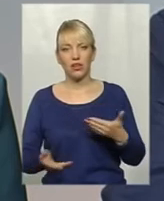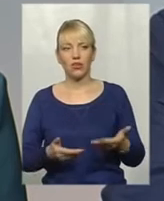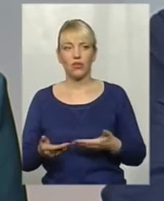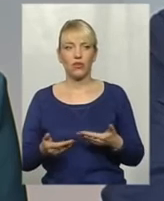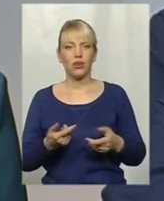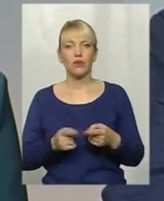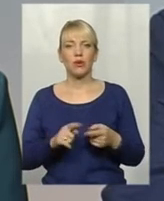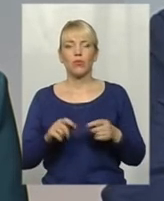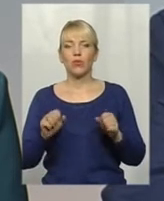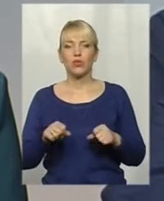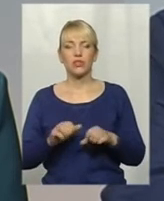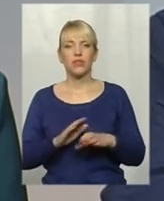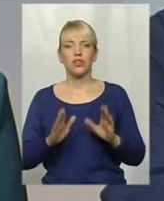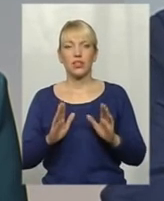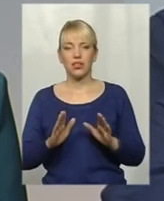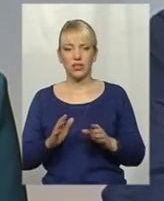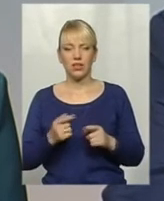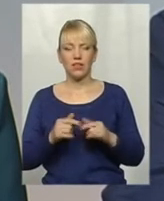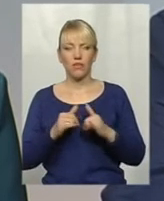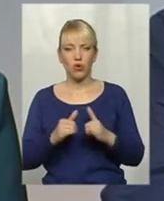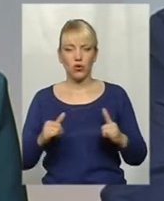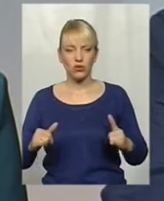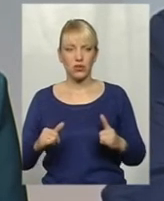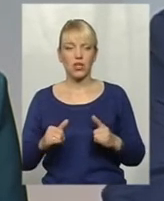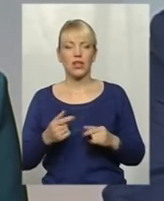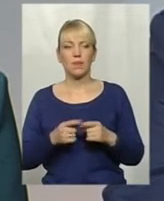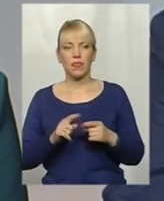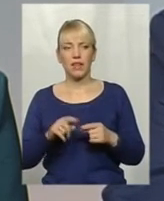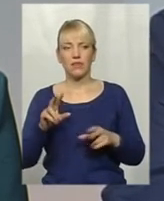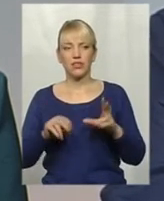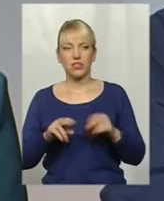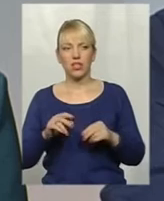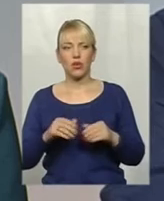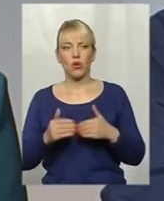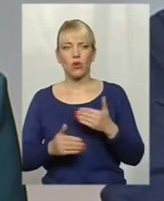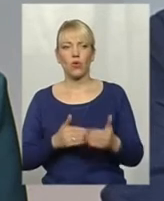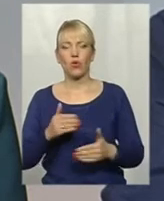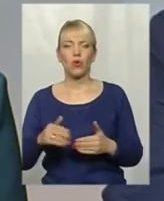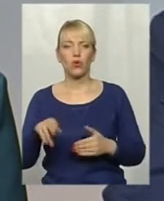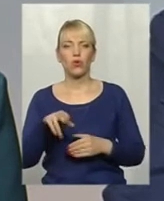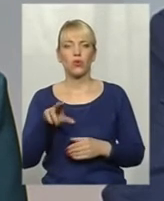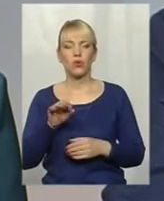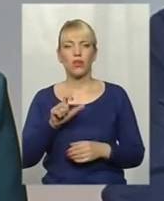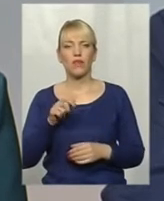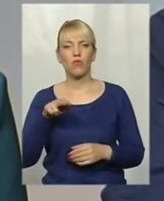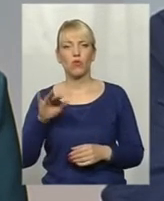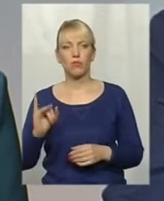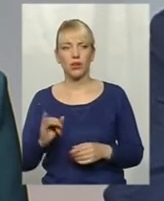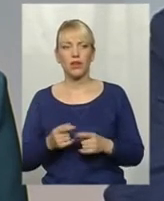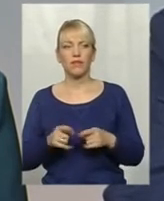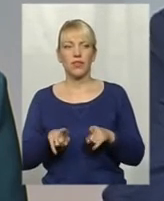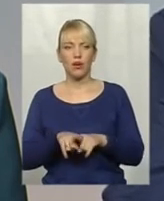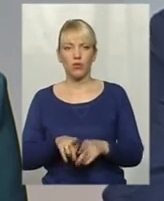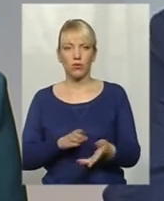розвитку правової допомоги безкоштовної, це взагалі вважає крок розвитку нашої країни, крок до Європи. Тому що саме в такому